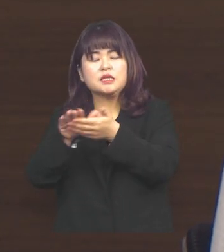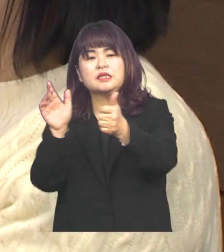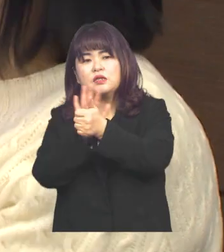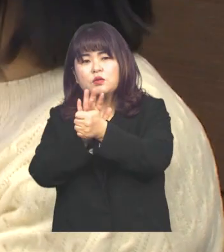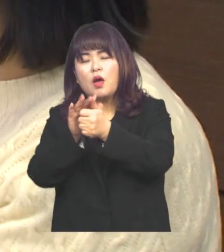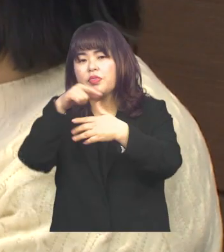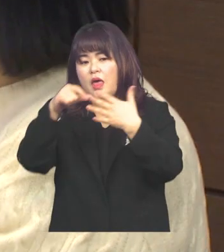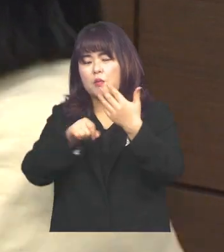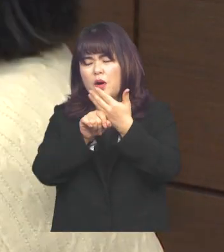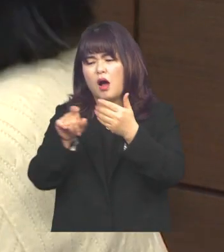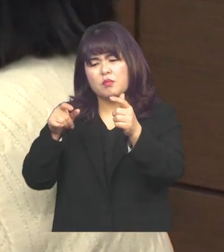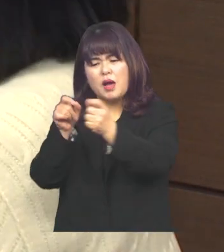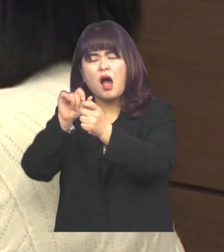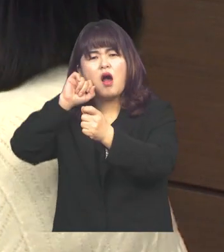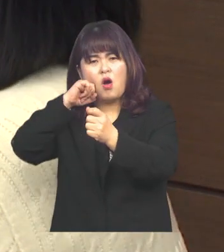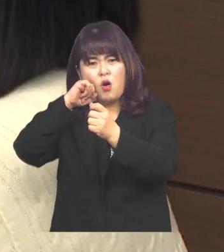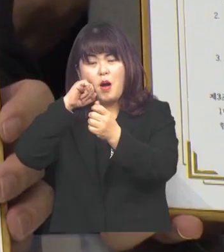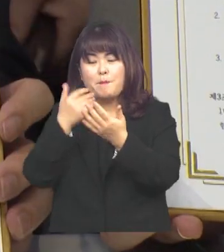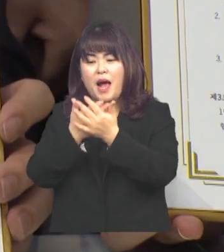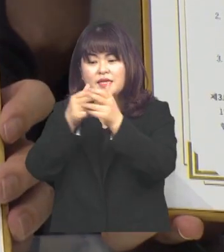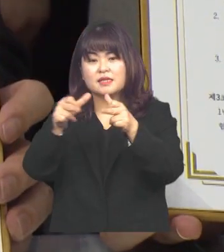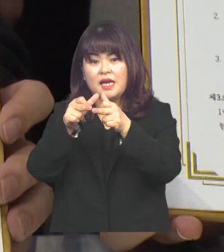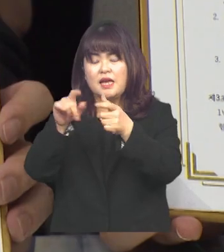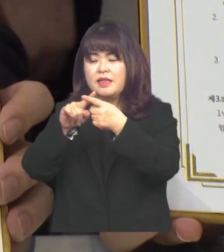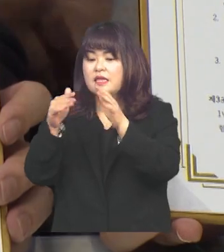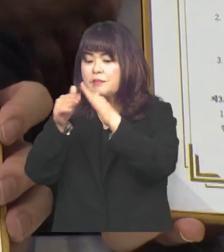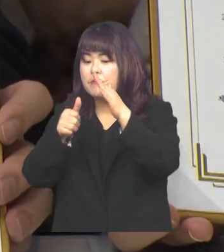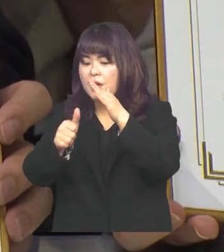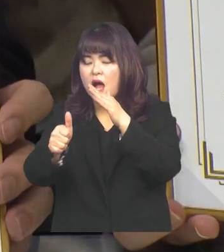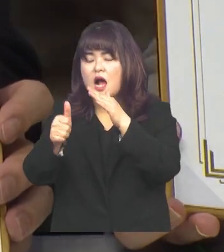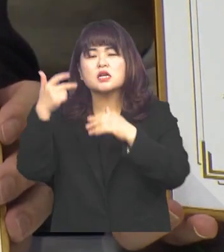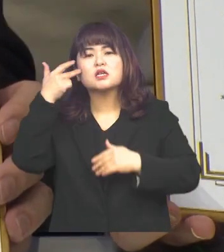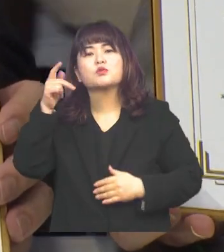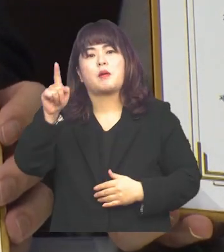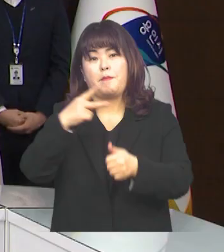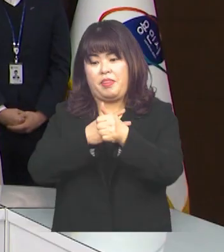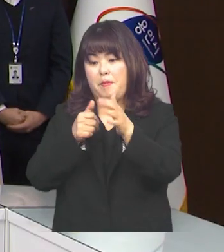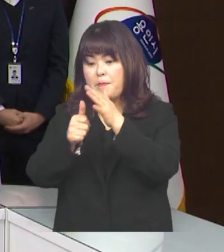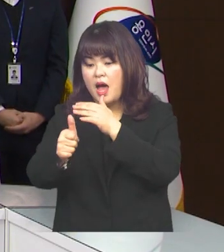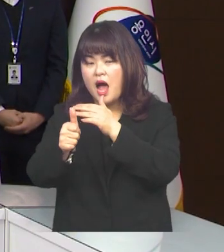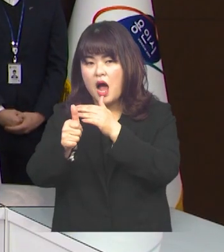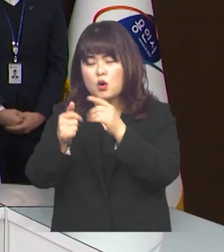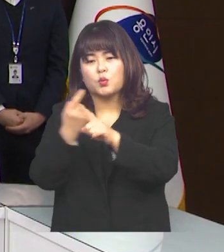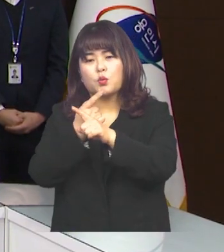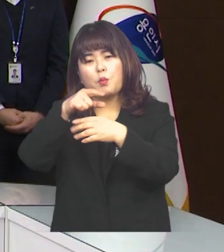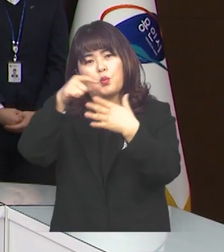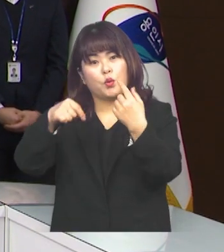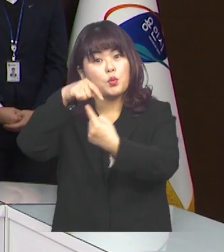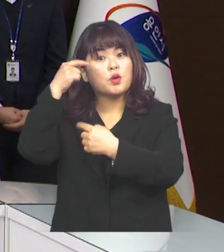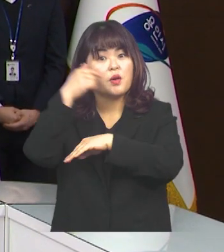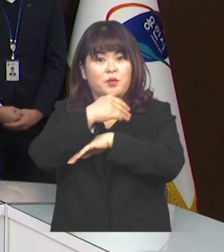서비스 기관 접근성이 낮은 발달장애 아동의 가정을 놀이교사가 주 1회 방문해 놀이 프로그램을